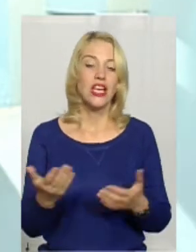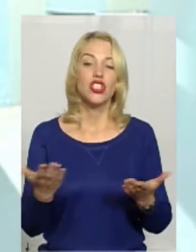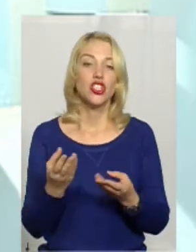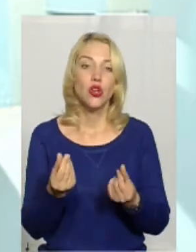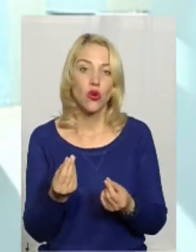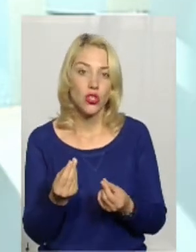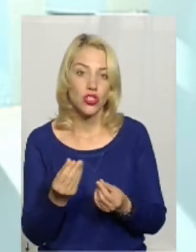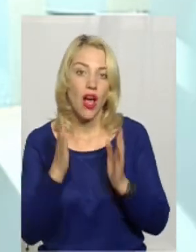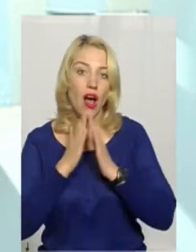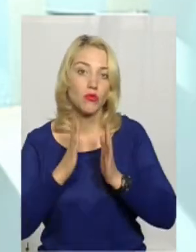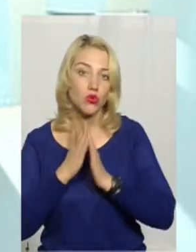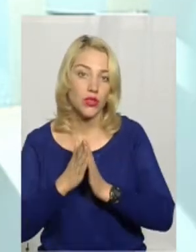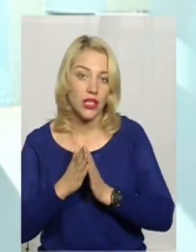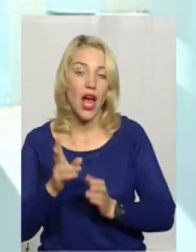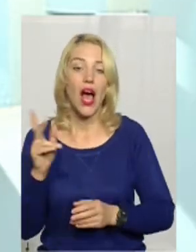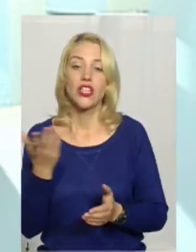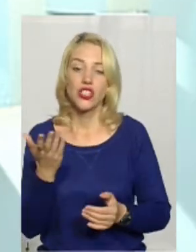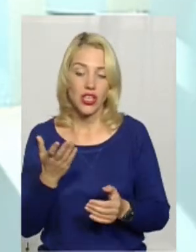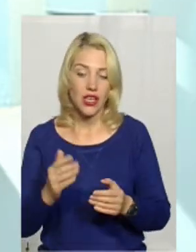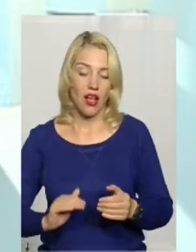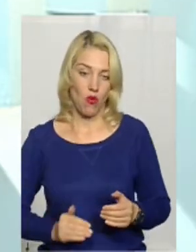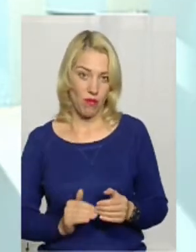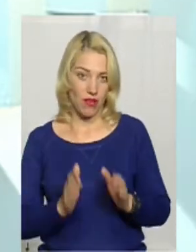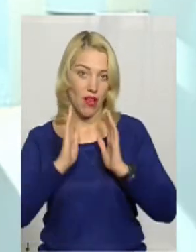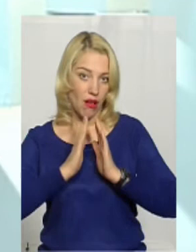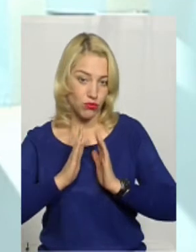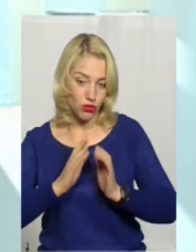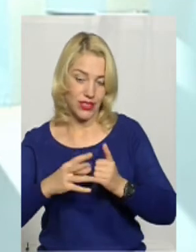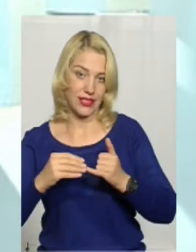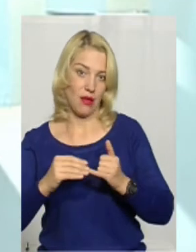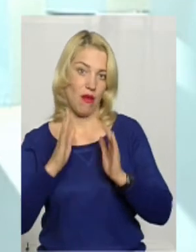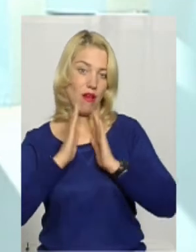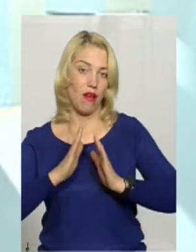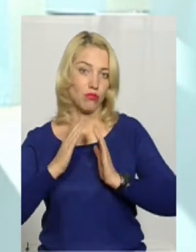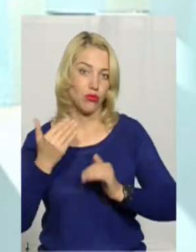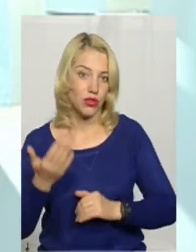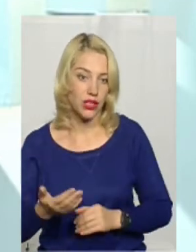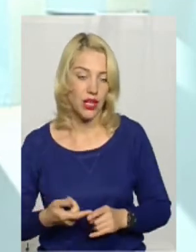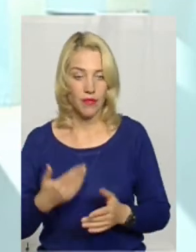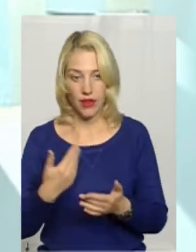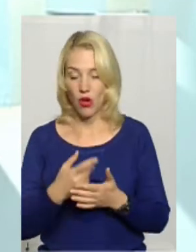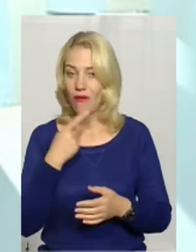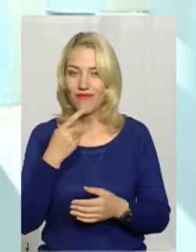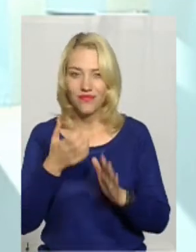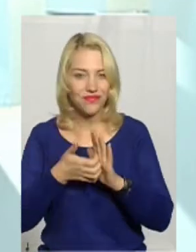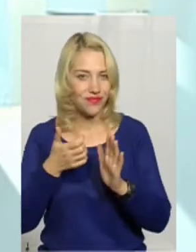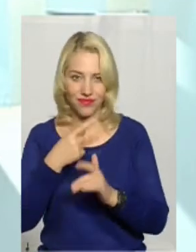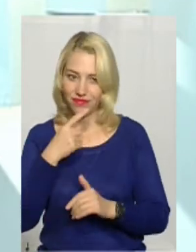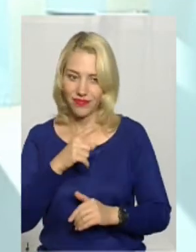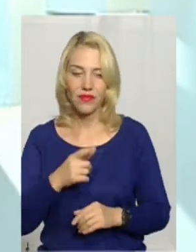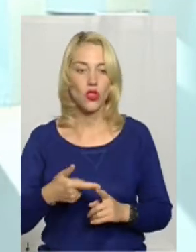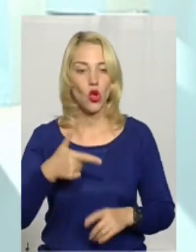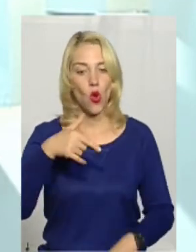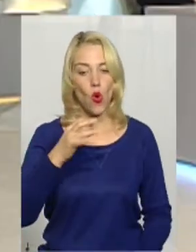Тому президент не договорює, і прем'єр-міністр Гончарук, він більш відверто вже